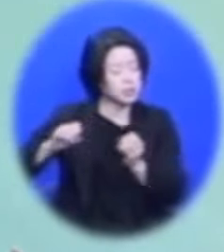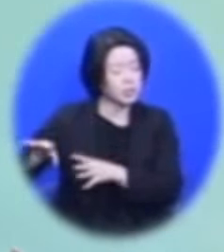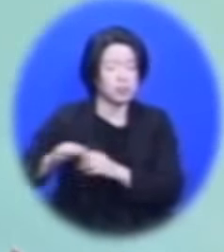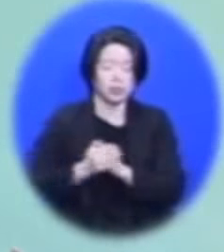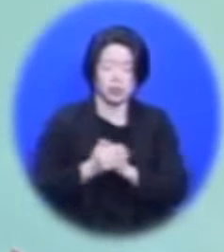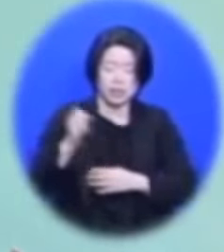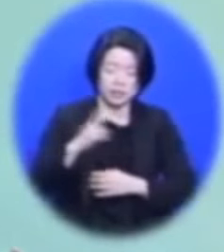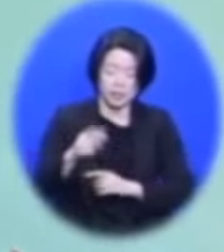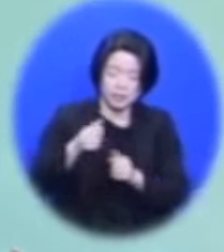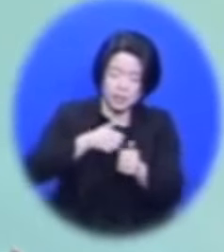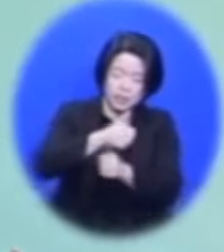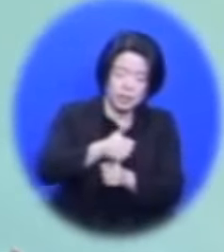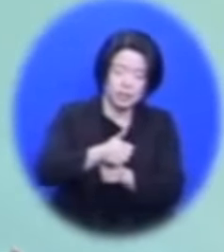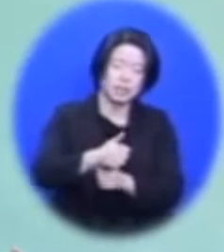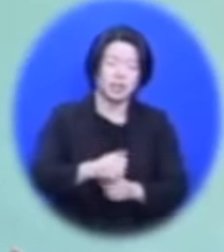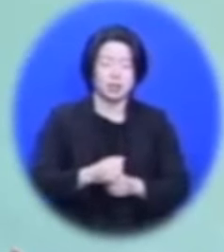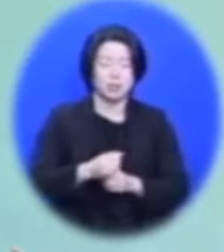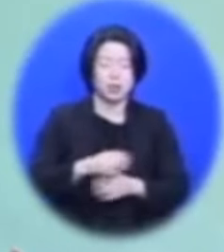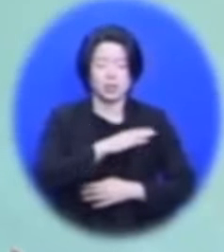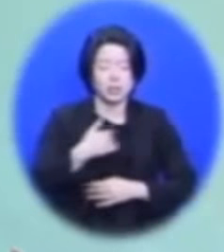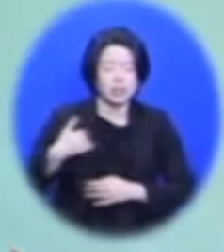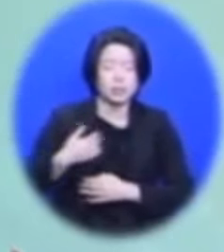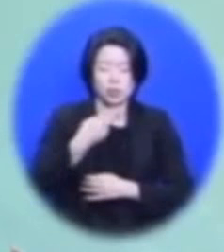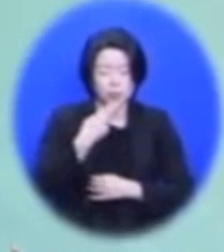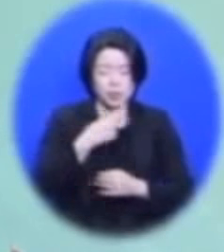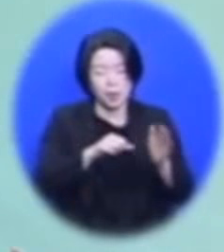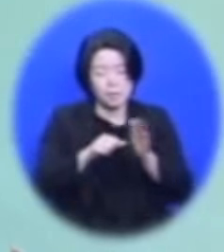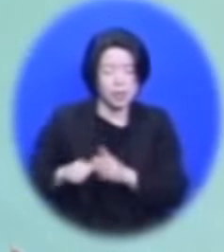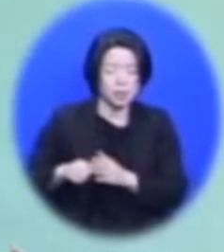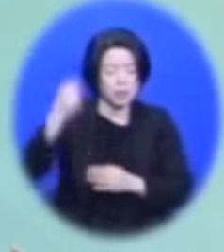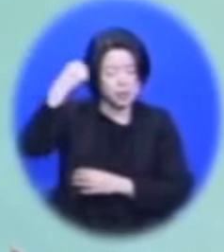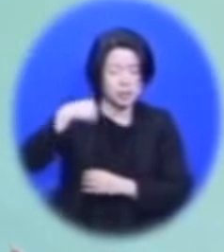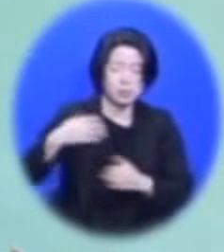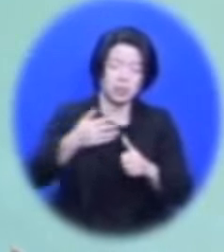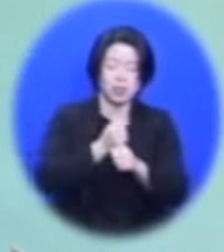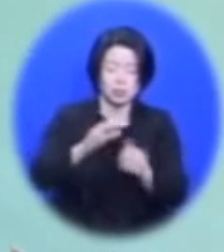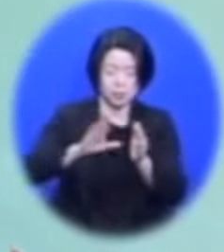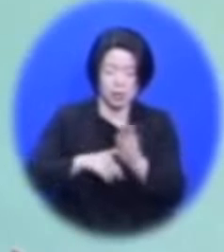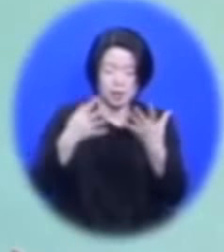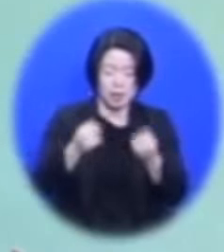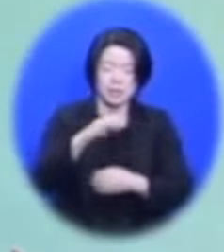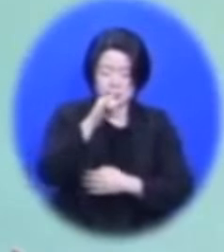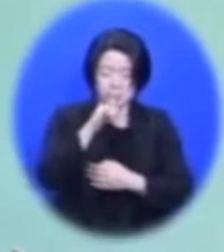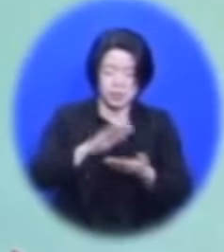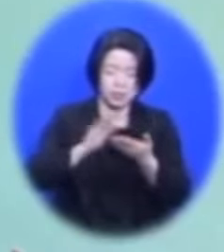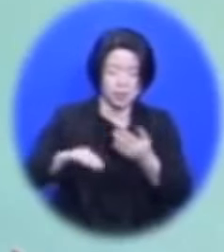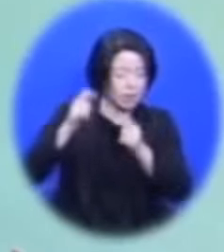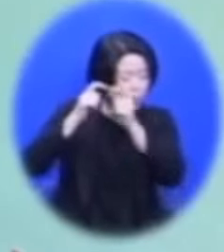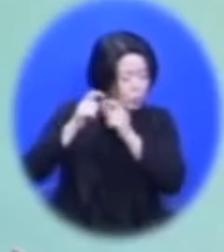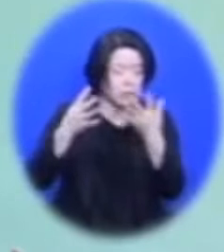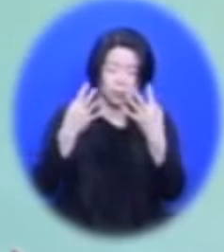다시 이길 엄두도 내지 못하는 패배감에 사로잡혀 있었던 때가 많았습니다. 고민도